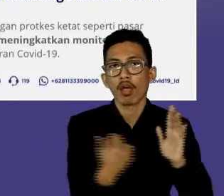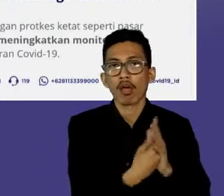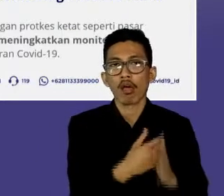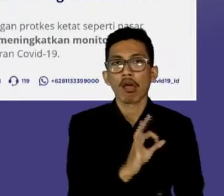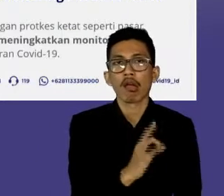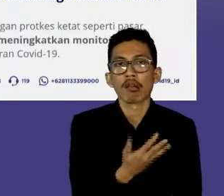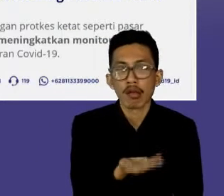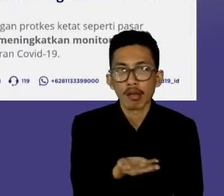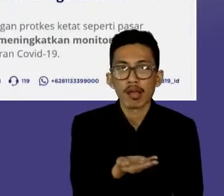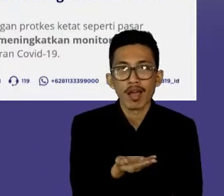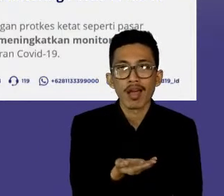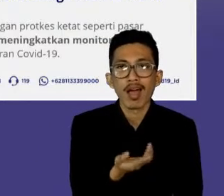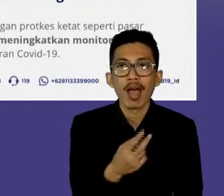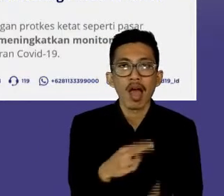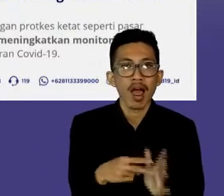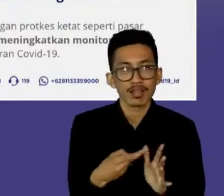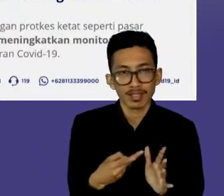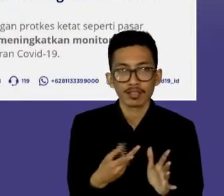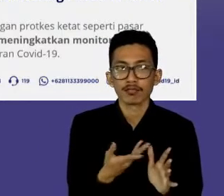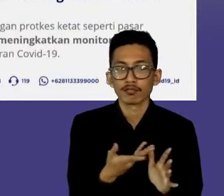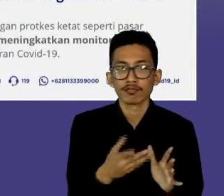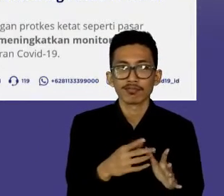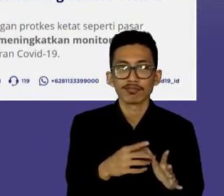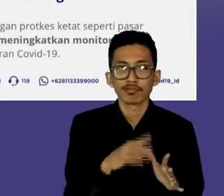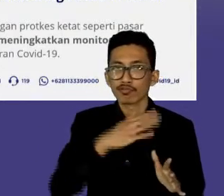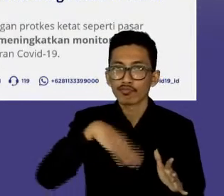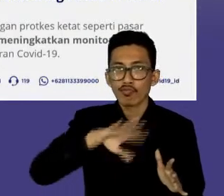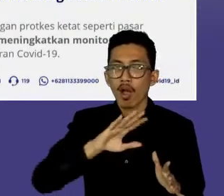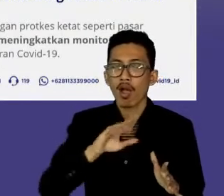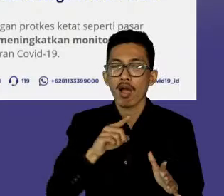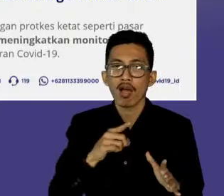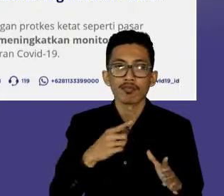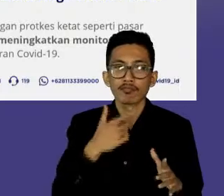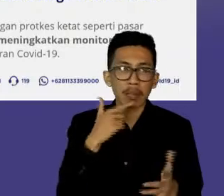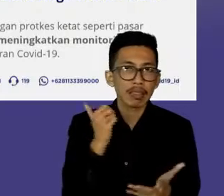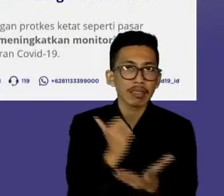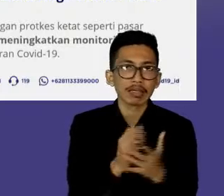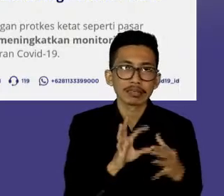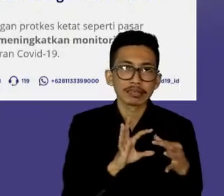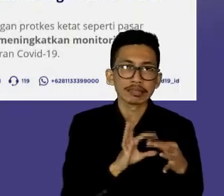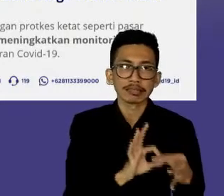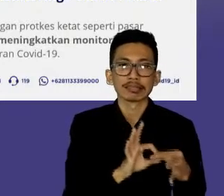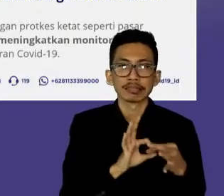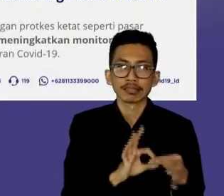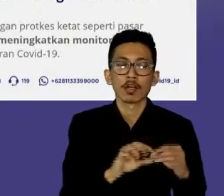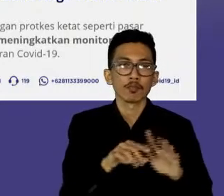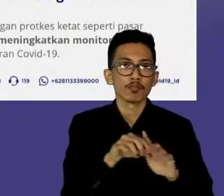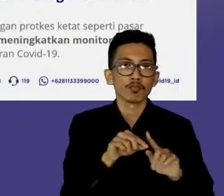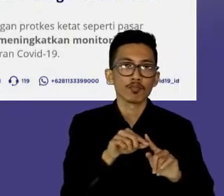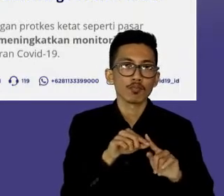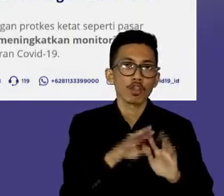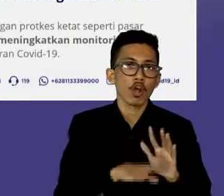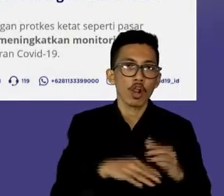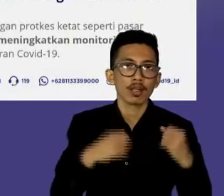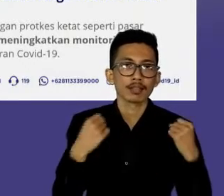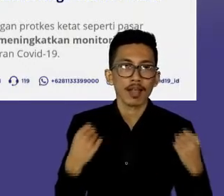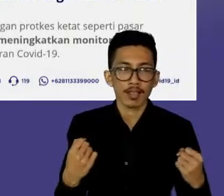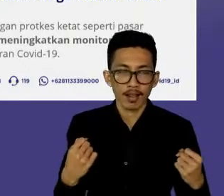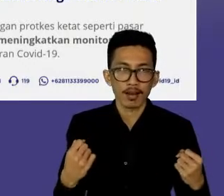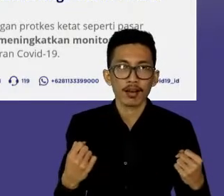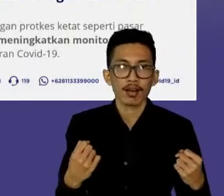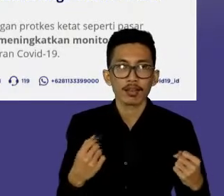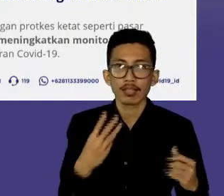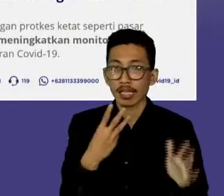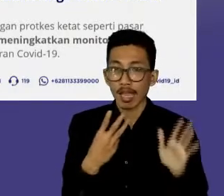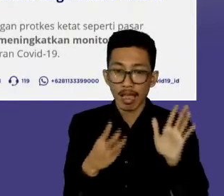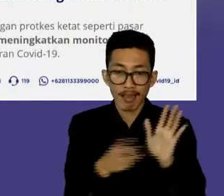maka semua pihak ini punya peranan penting dalam rangka mengimplementasikan protokol kesehatan. Ini yang penting banget,